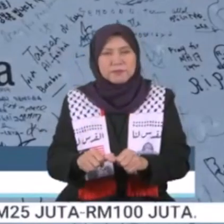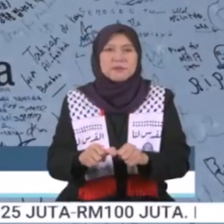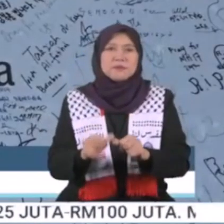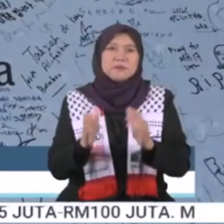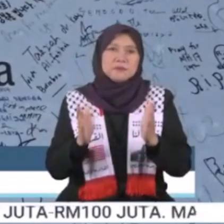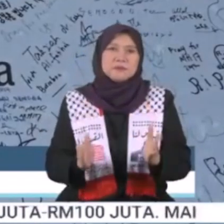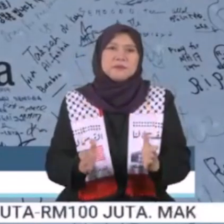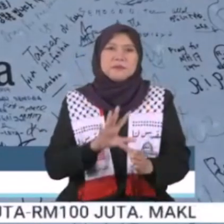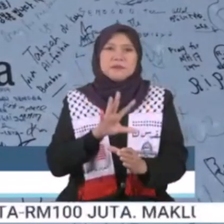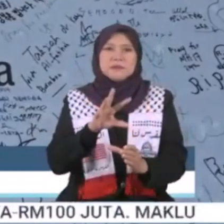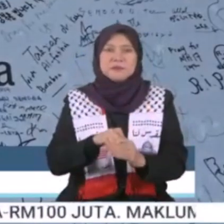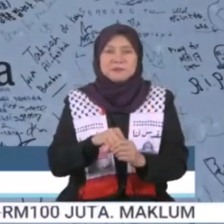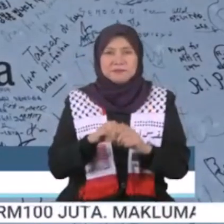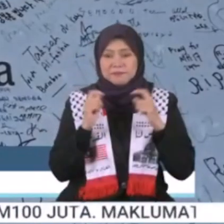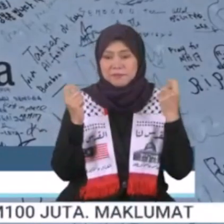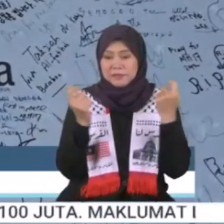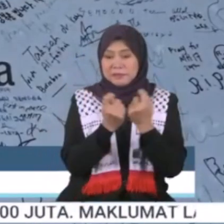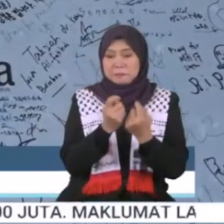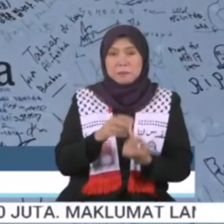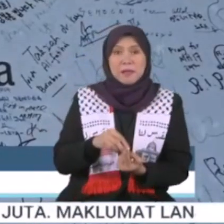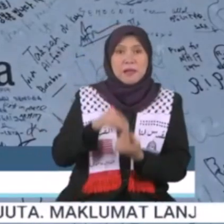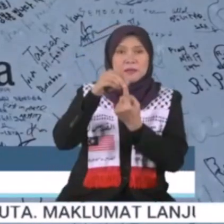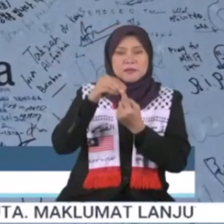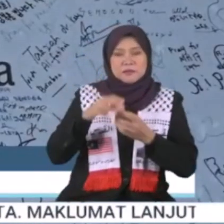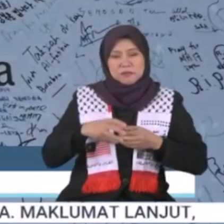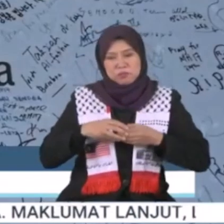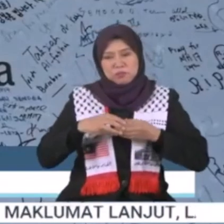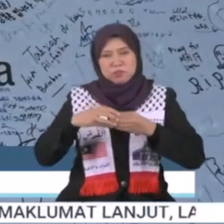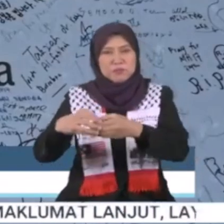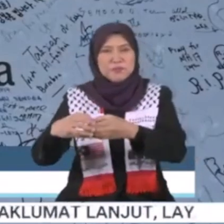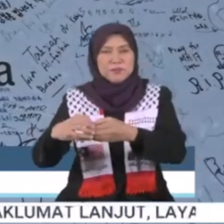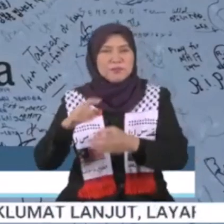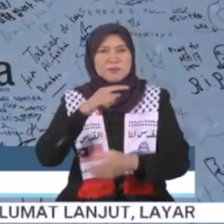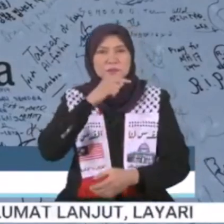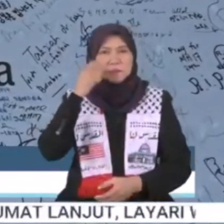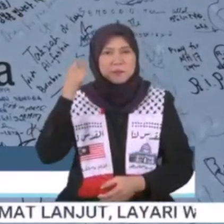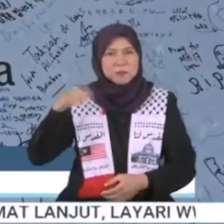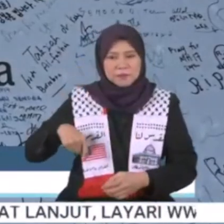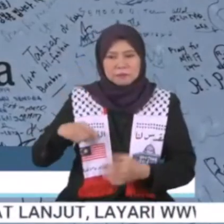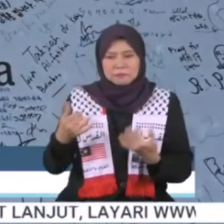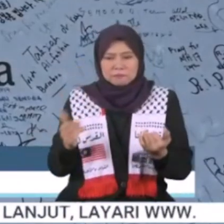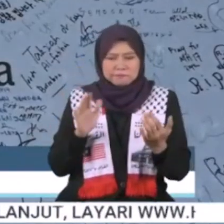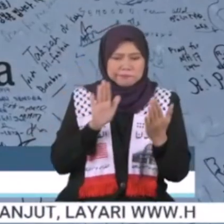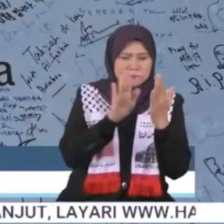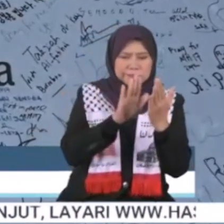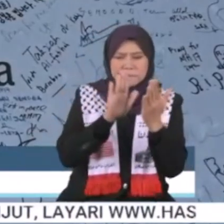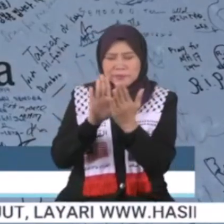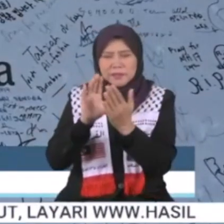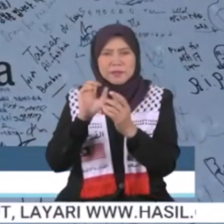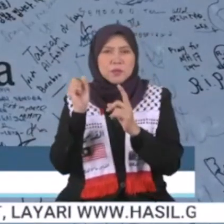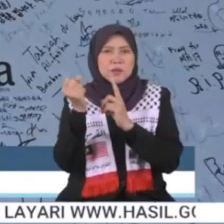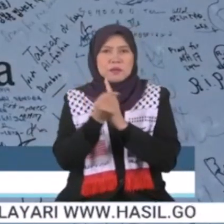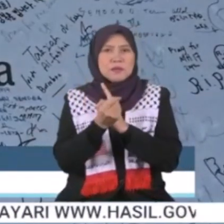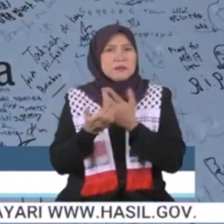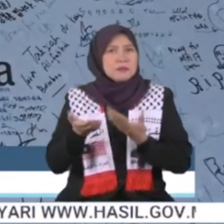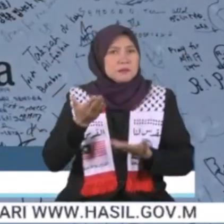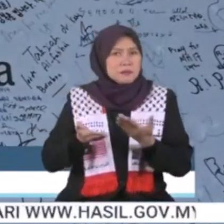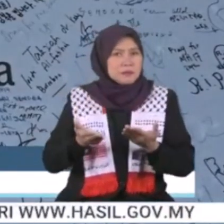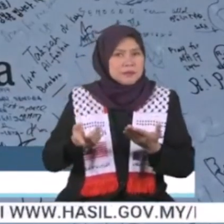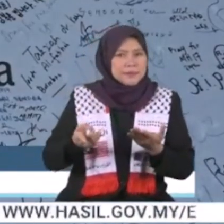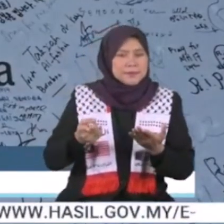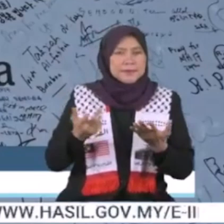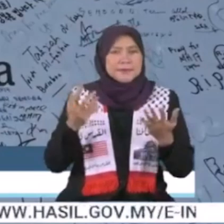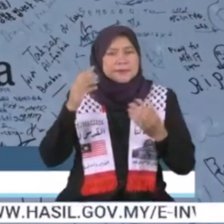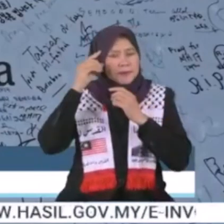terlibat dalam misi khas ke Ukraine. Situasi getir berhadapan dengan sebarang kemungkinan